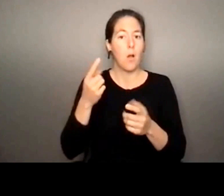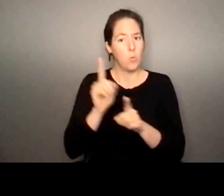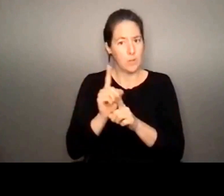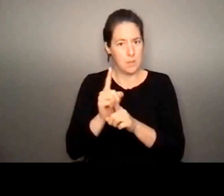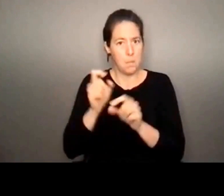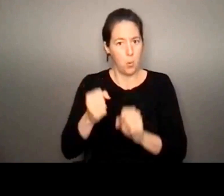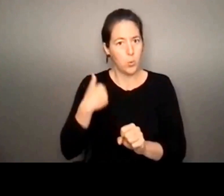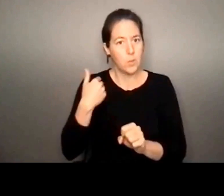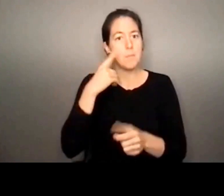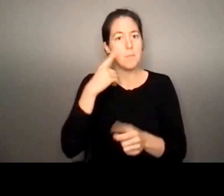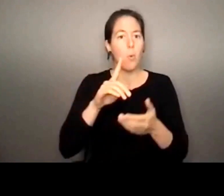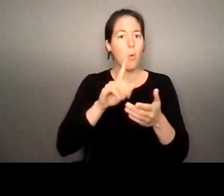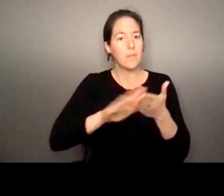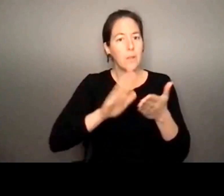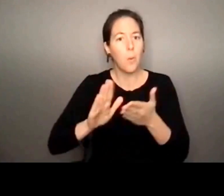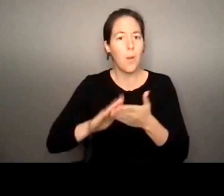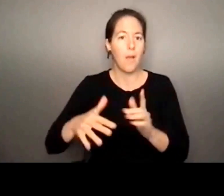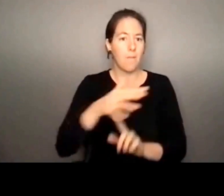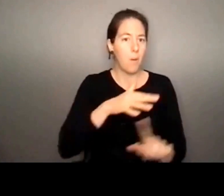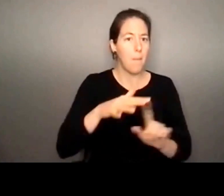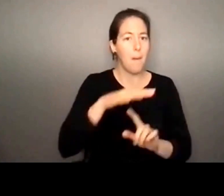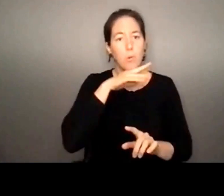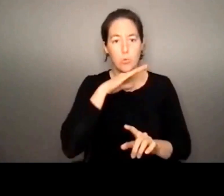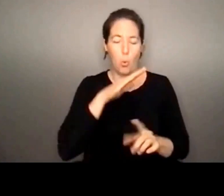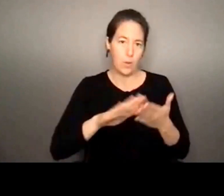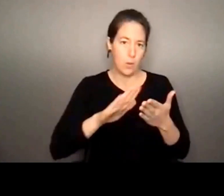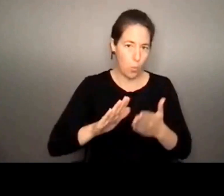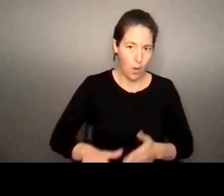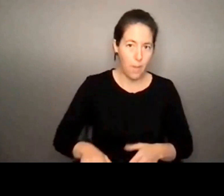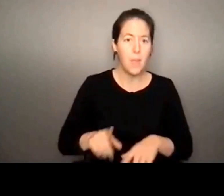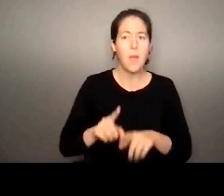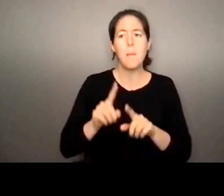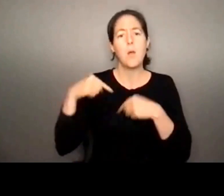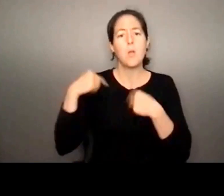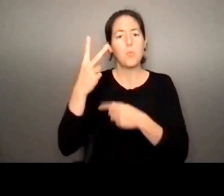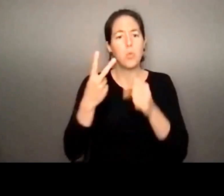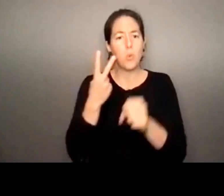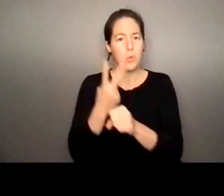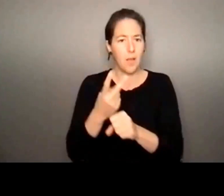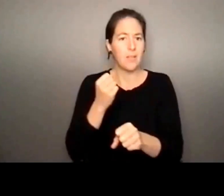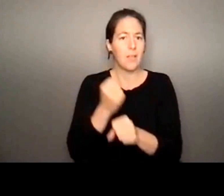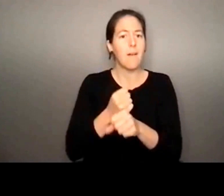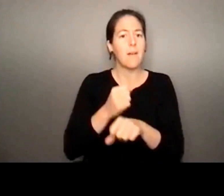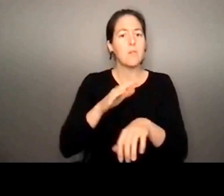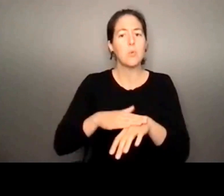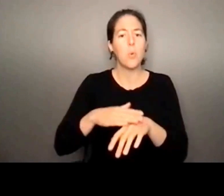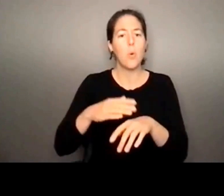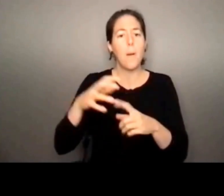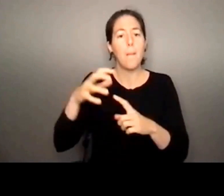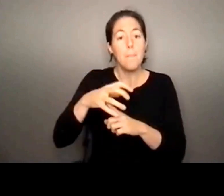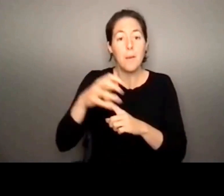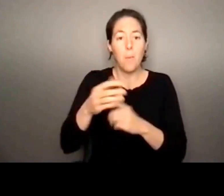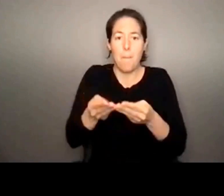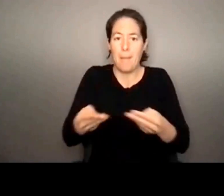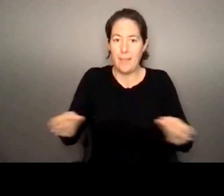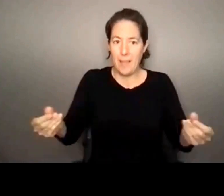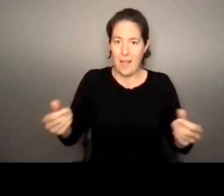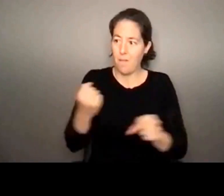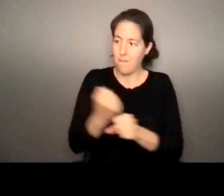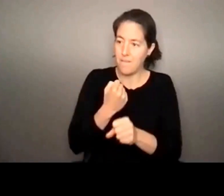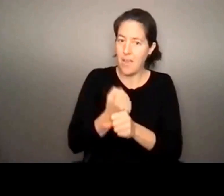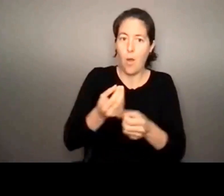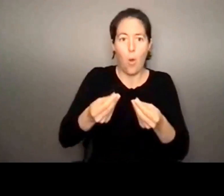aussi. Puis, depuis 2 ans, on travaille sur une filière qu'on appelle de mycomatériaux. Donc, on fait des objets à partir de la